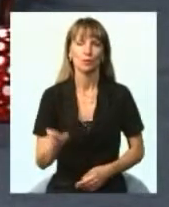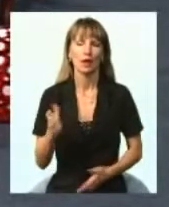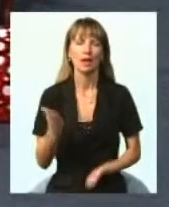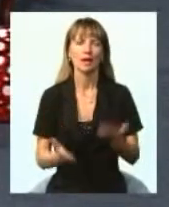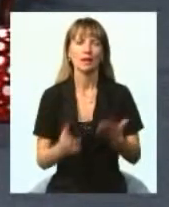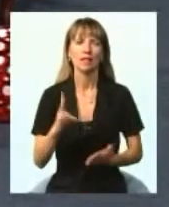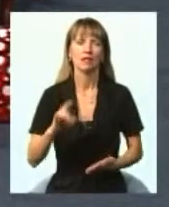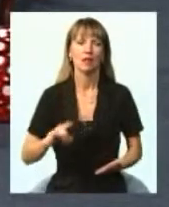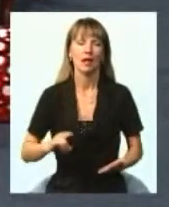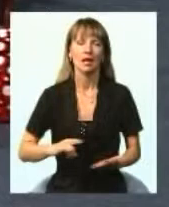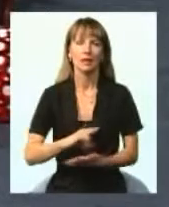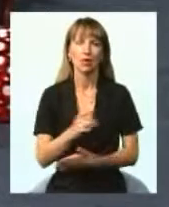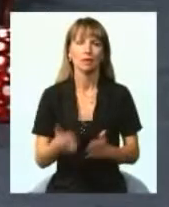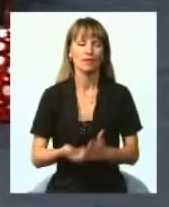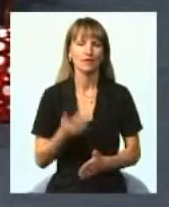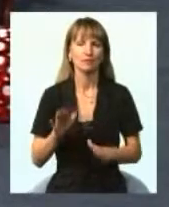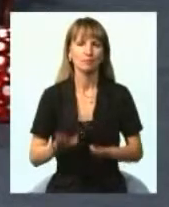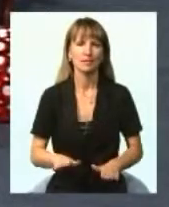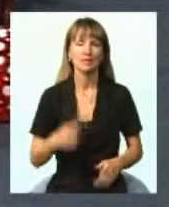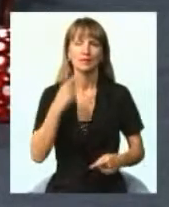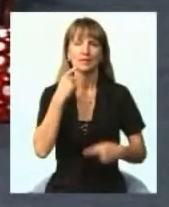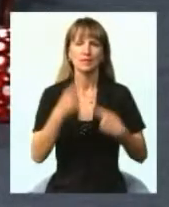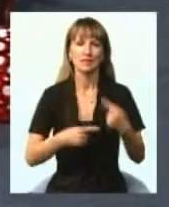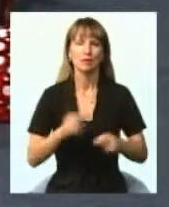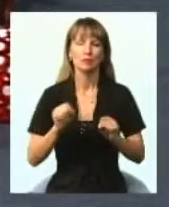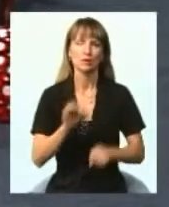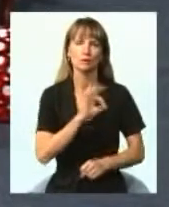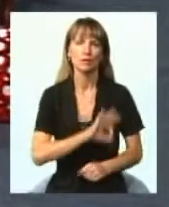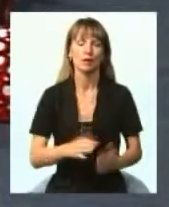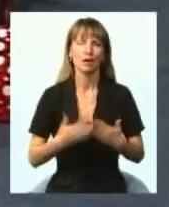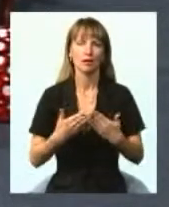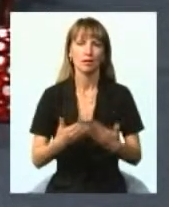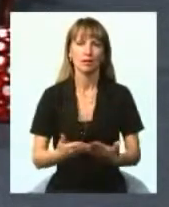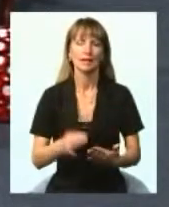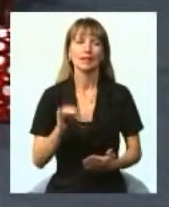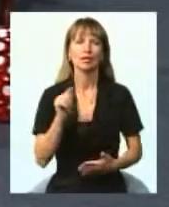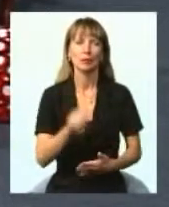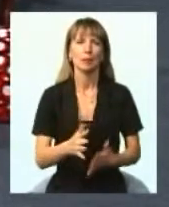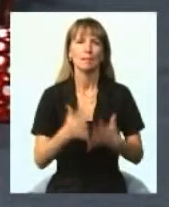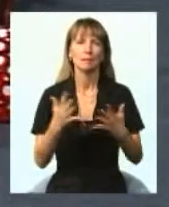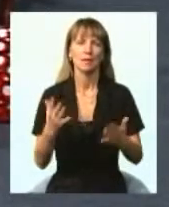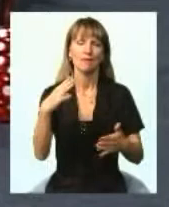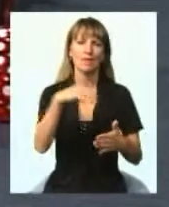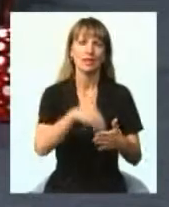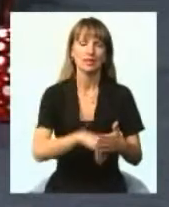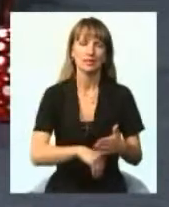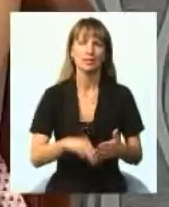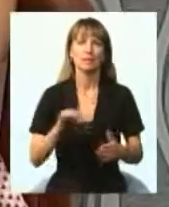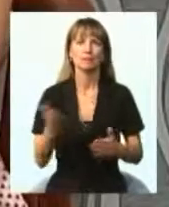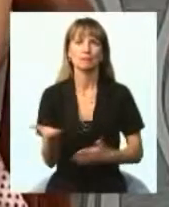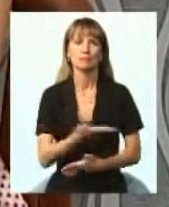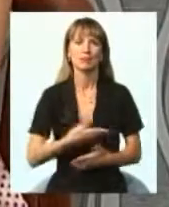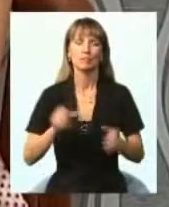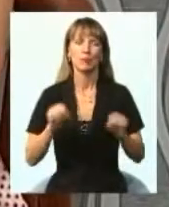якщо на літаку не вистачає місця, то завжди можна використовувати кораблі. Так, і туди більше влізе, і ми можемо кудись